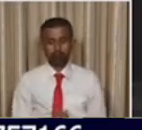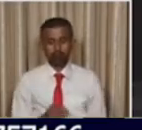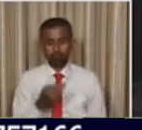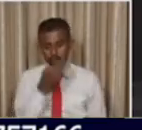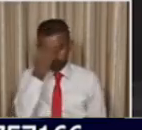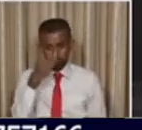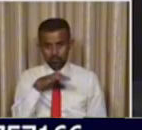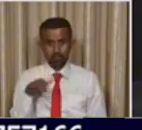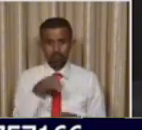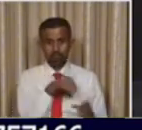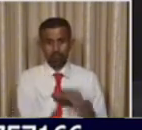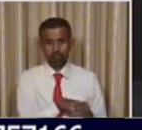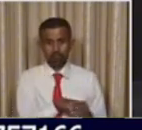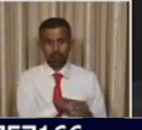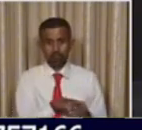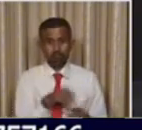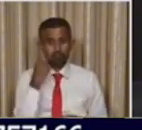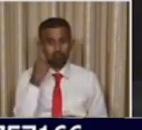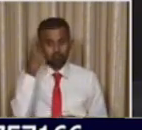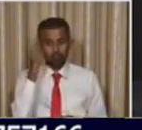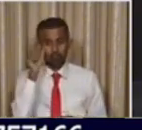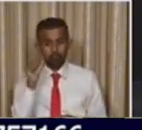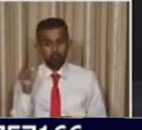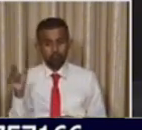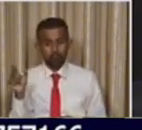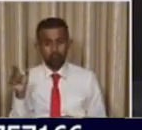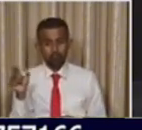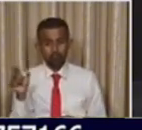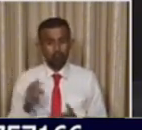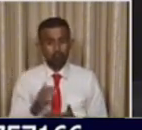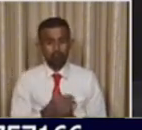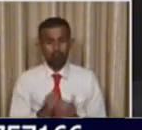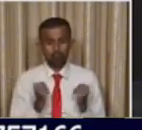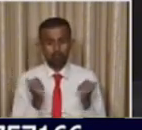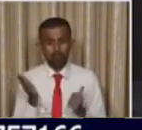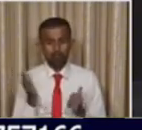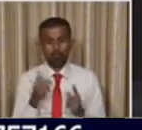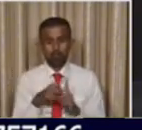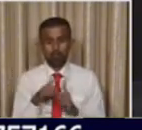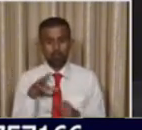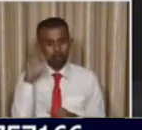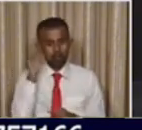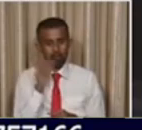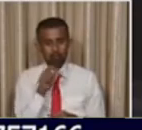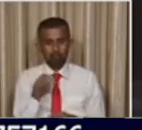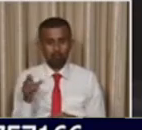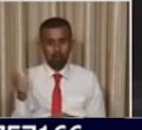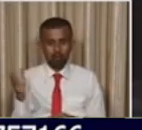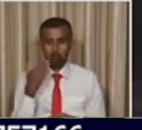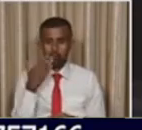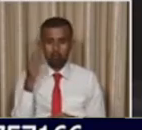ஆற்றலும் ஆளுமை மிக்கவர்கள். அவர்கள் சாதாரண பாமர குழுவர்களாக இருக்கலாம் அல்லது படித்தவர்களாக இருக்கலாம். இருக்கலாம். மிகுந்த ஆற்றல் ஆளுமை மிக்கவர்கள். அதை